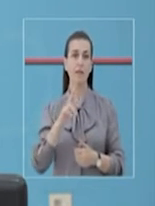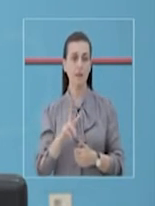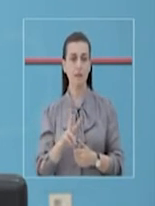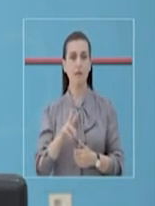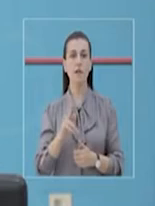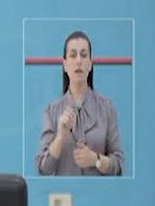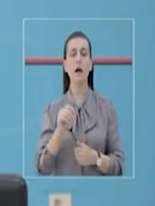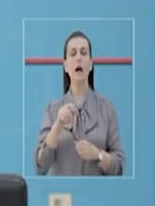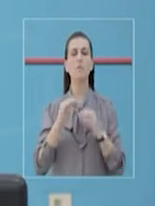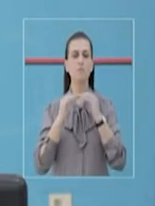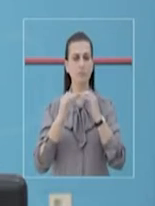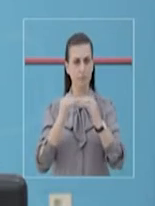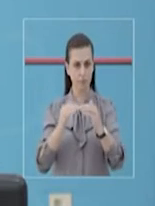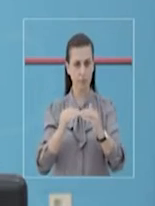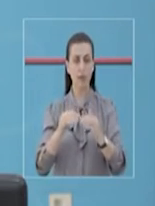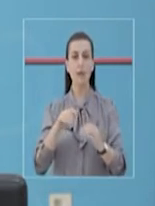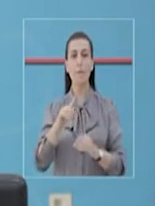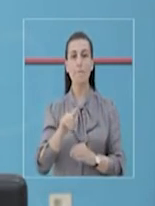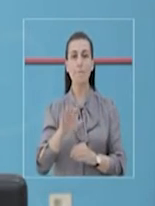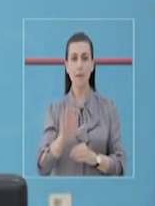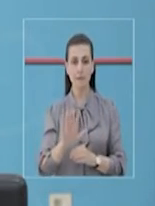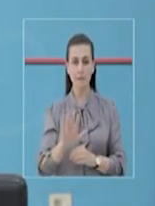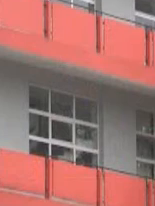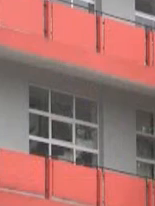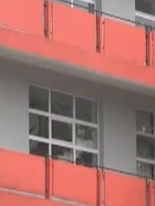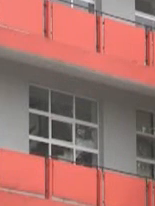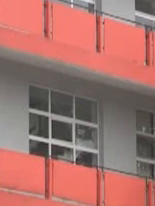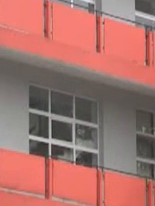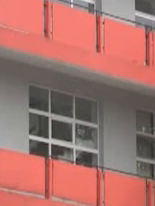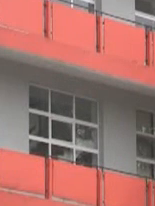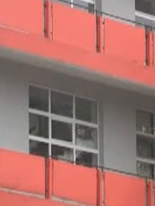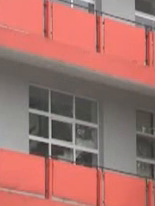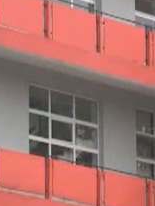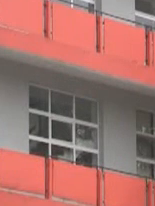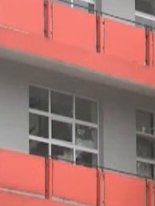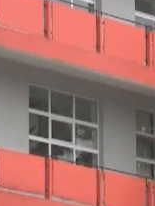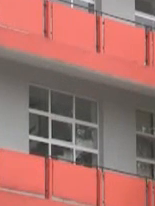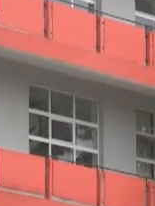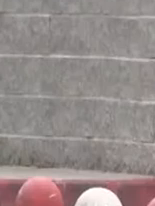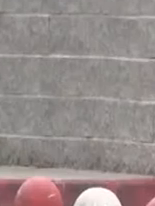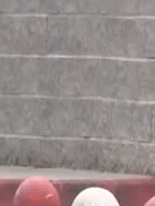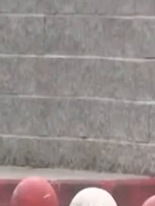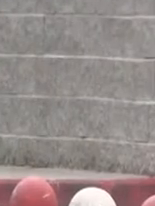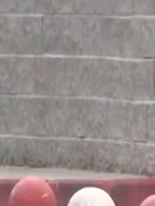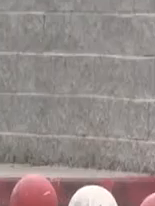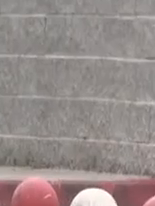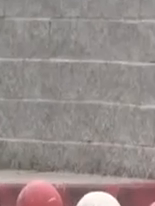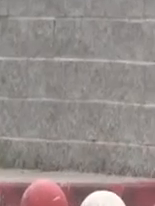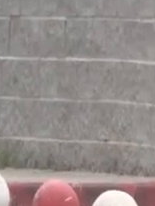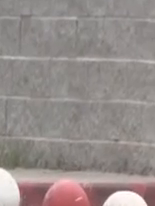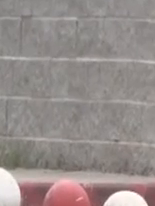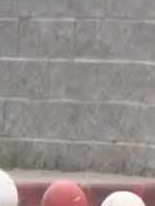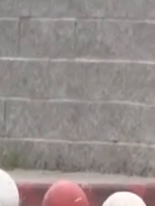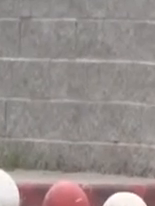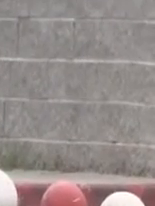njëjtë, 15 janë pacientët e hospitalizuar, 3 prej tyre në terapi intensive. Deri më sot, janë konfirmuar